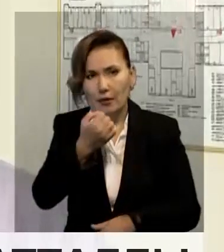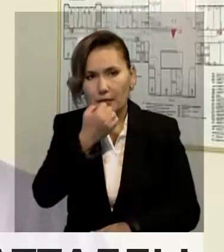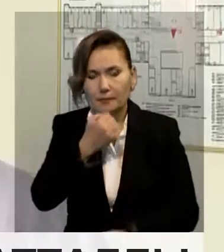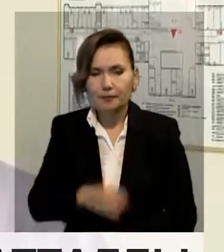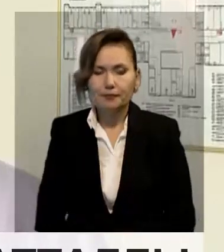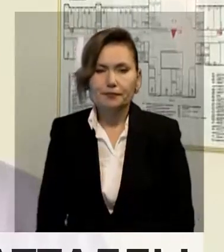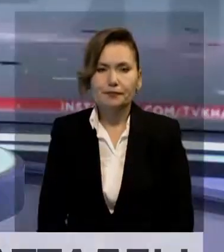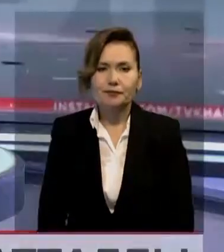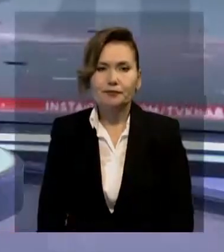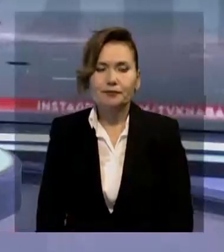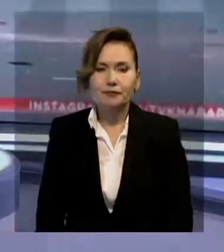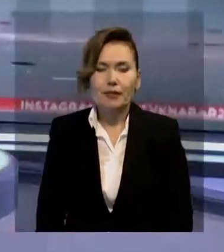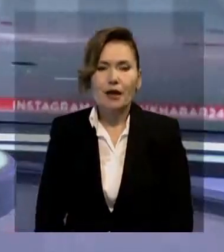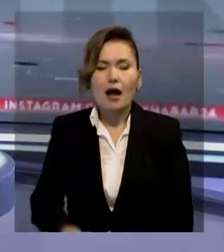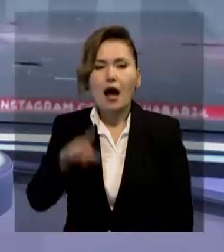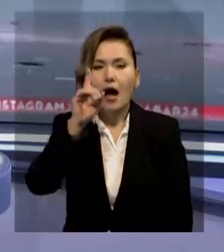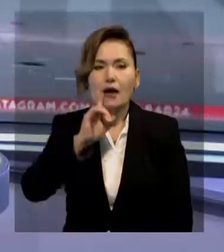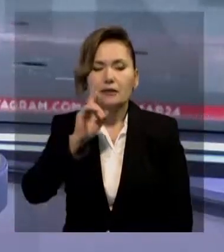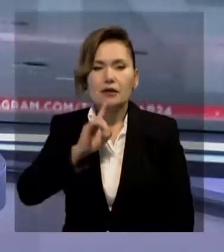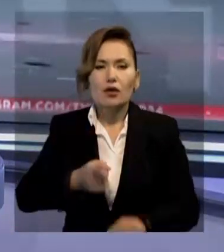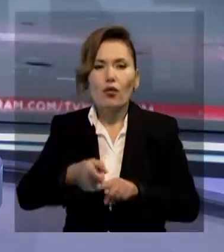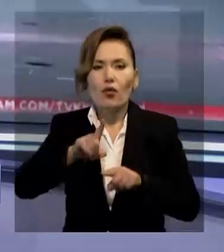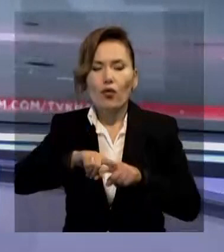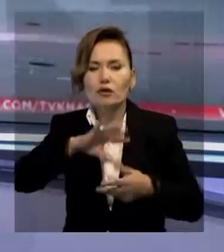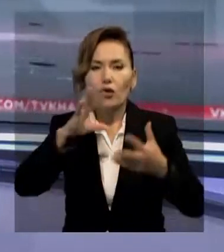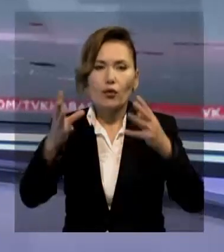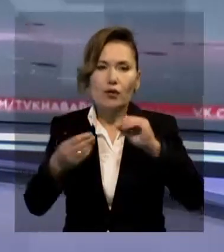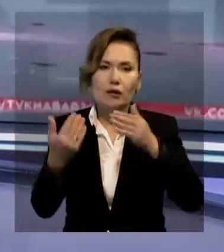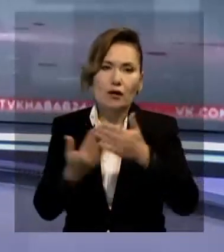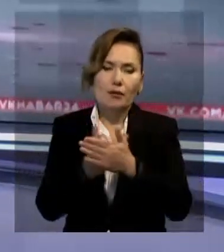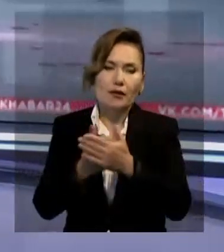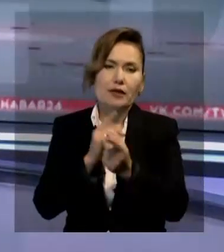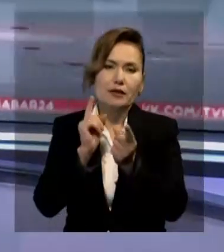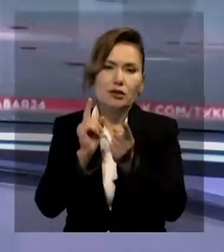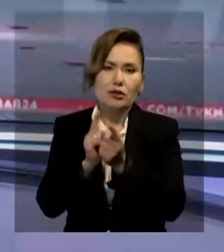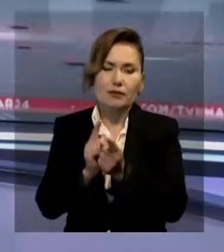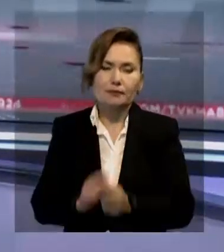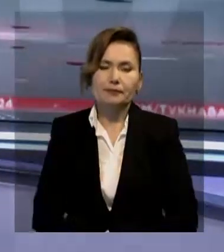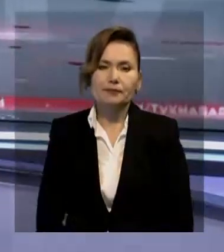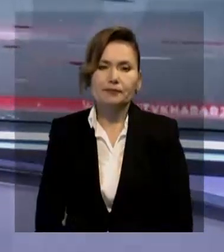Арнамызға келіп түскен ақпарат легі осымен аяқталды. Аман сау болыңыздар.